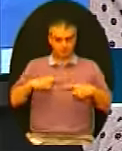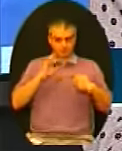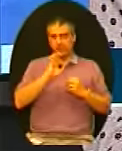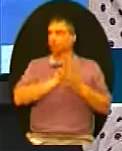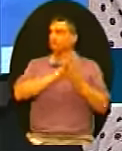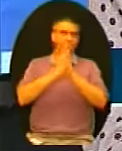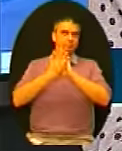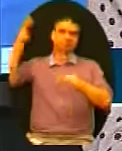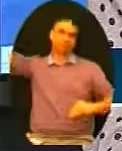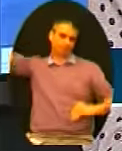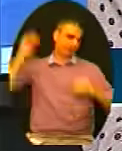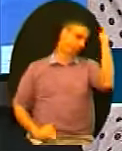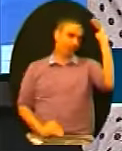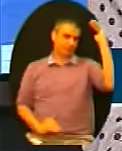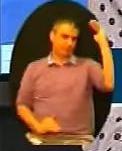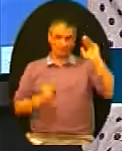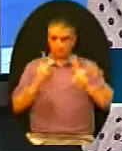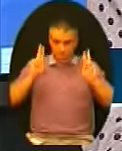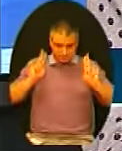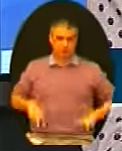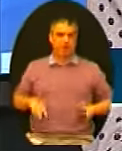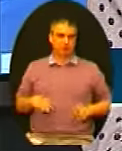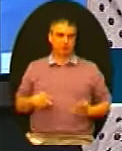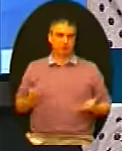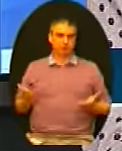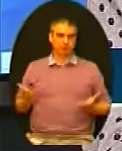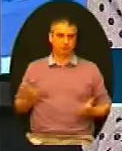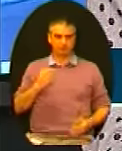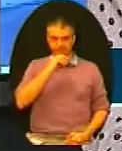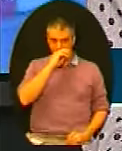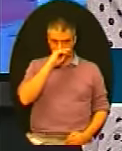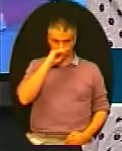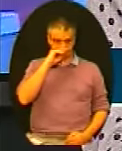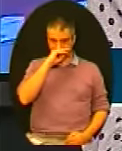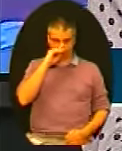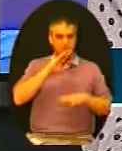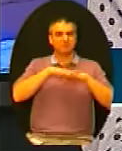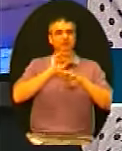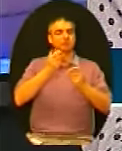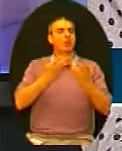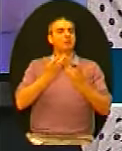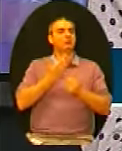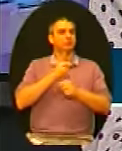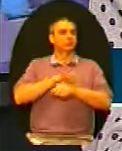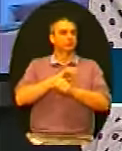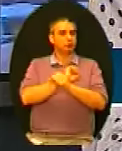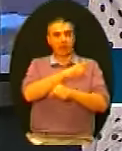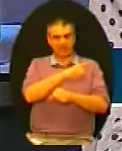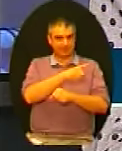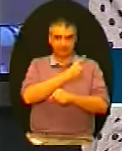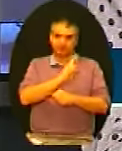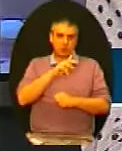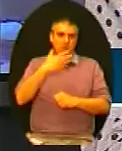שלו הוא דרמטי, הוא טוטלי, והתפקיד של הסוהרים הוא לראות שלא תהיה